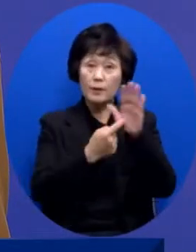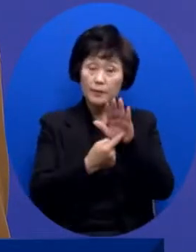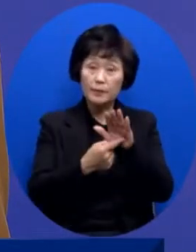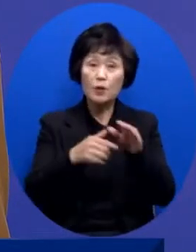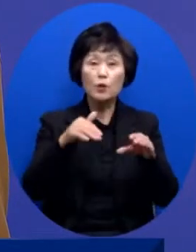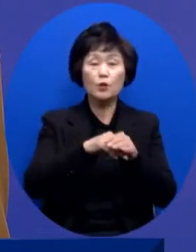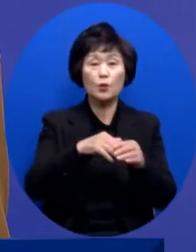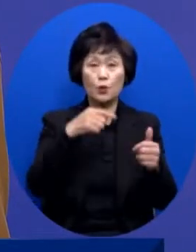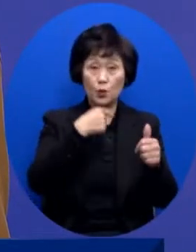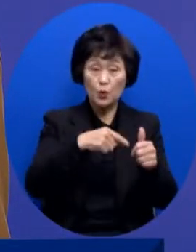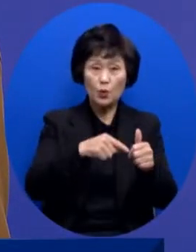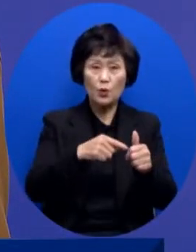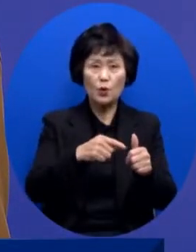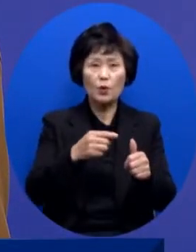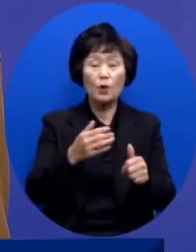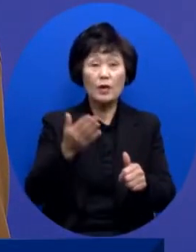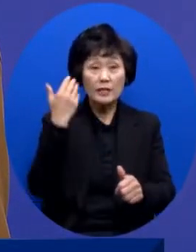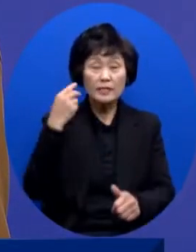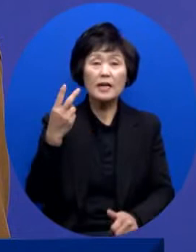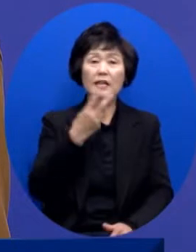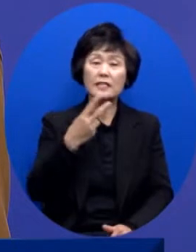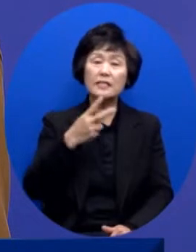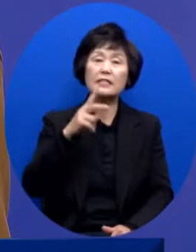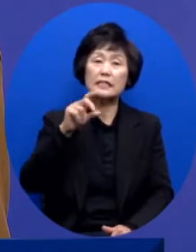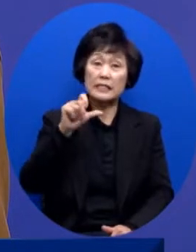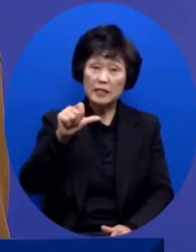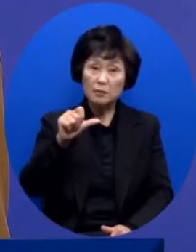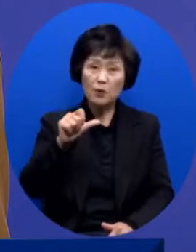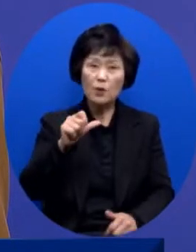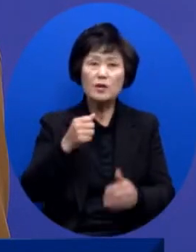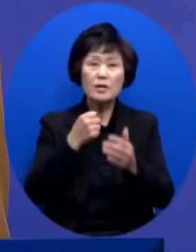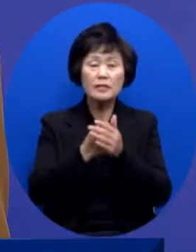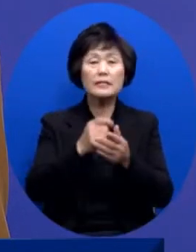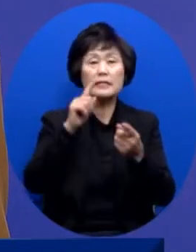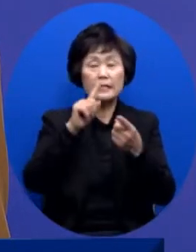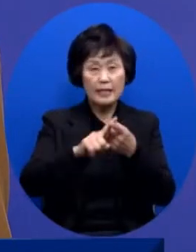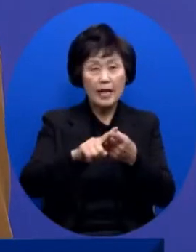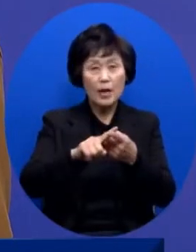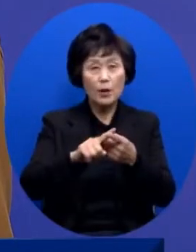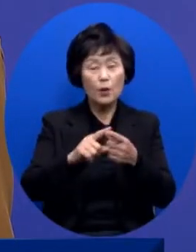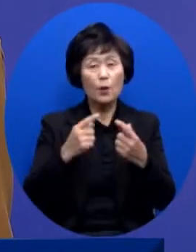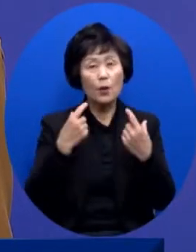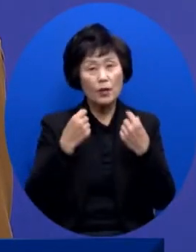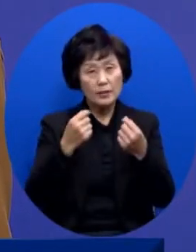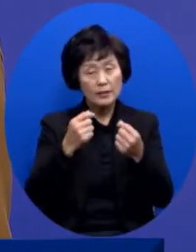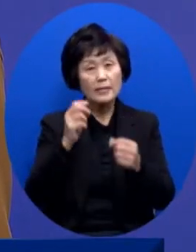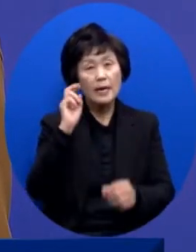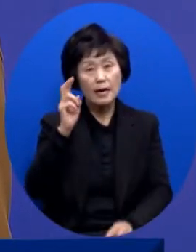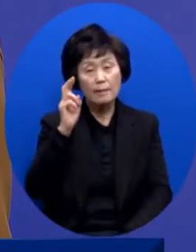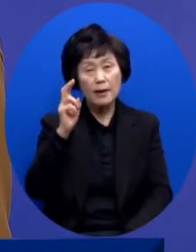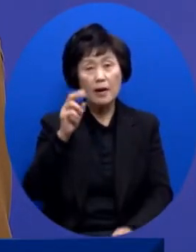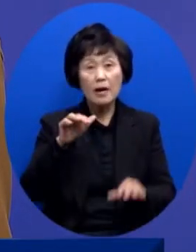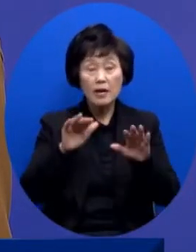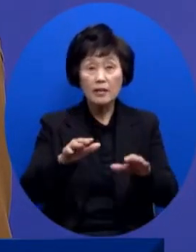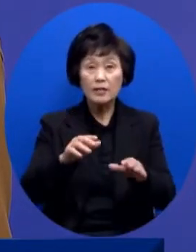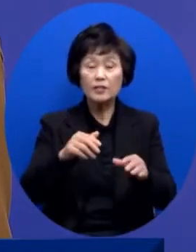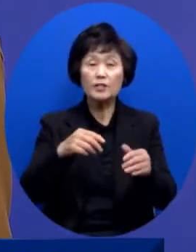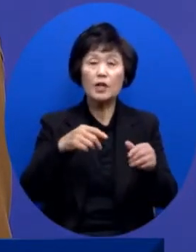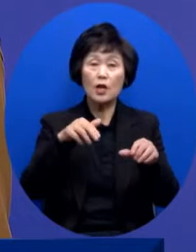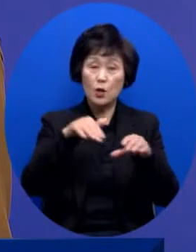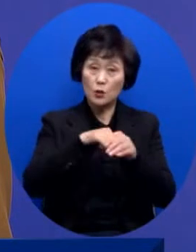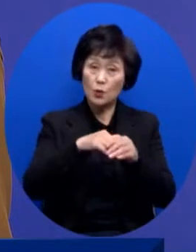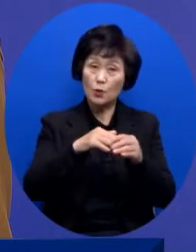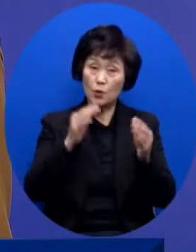교육은 지난 2015년 개정 대로 종교학 으로 시행할 것을 보고 있는데요 현행 종교 악은 종교에 대한